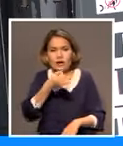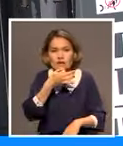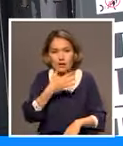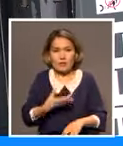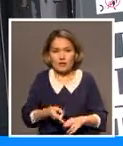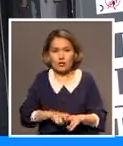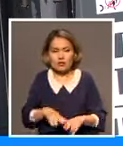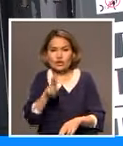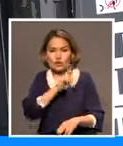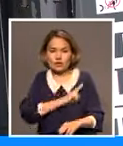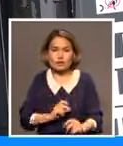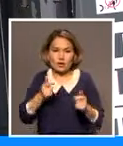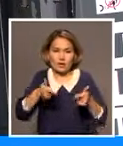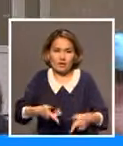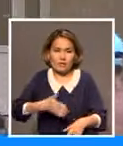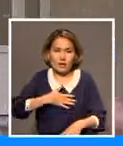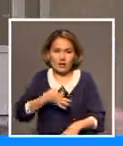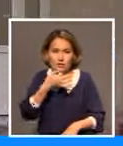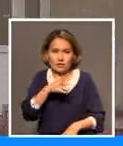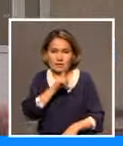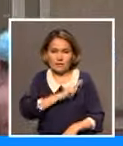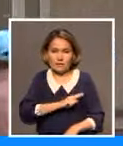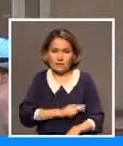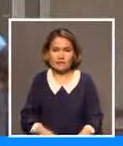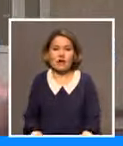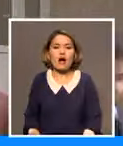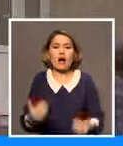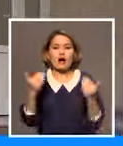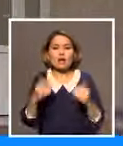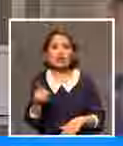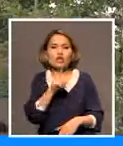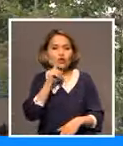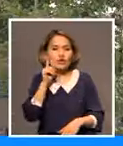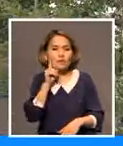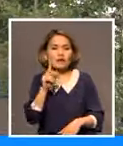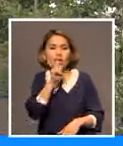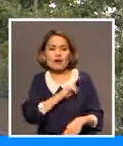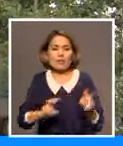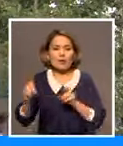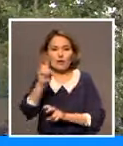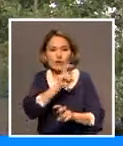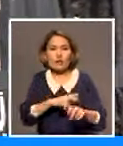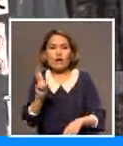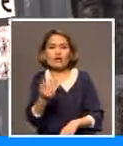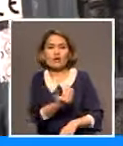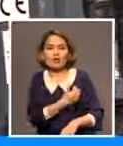Осында жұмысқа кеп тұрдық. Жалпы жұмысым өзіме ұнайды. Қазір жұмыс таңдайтын жастар көп, ал ерінбей еңбек еткісі келетін адамға